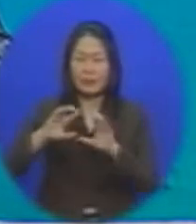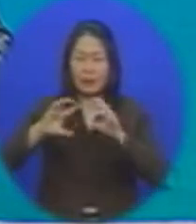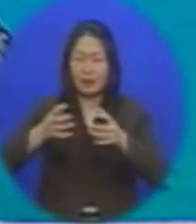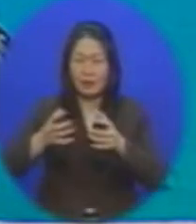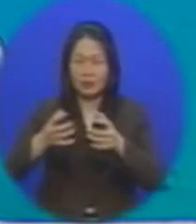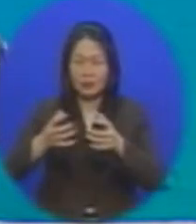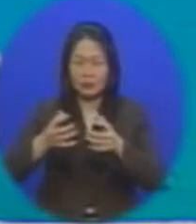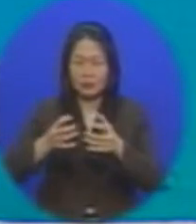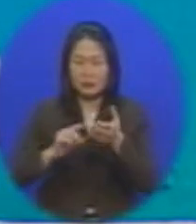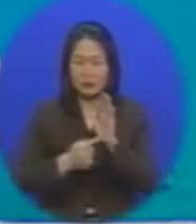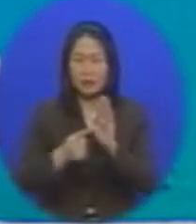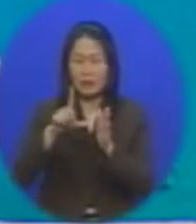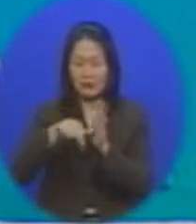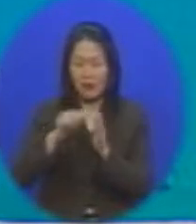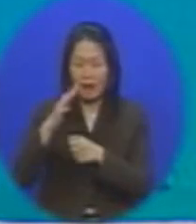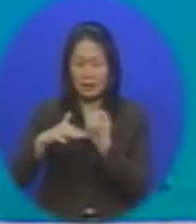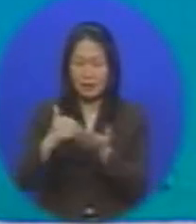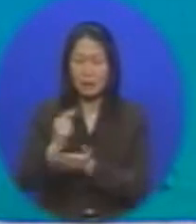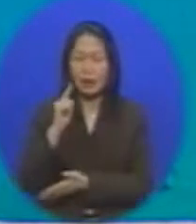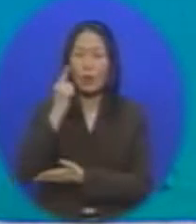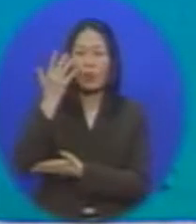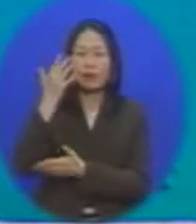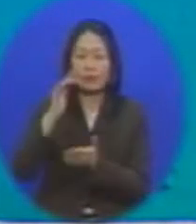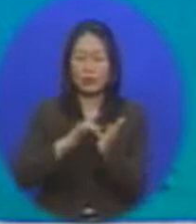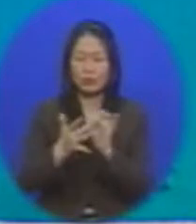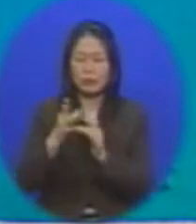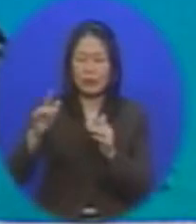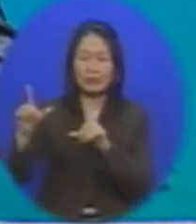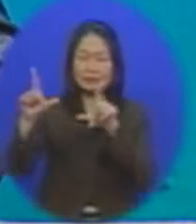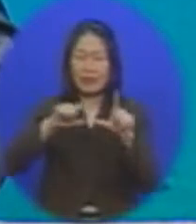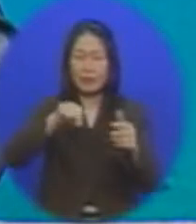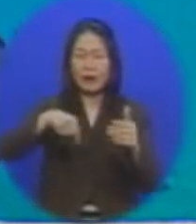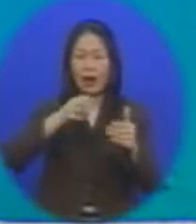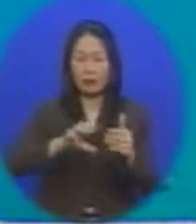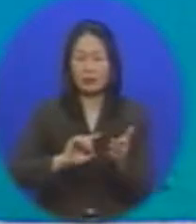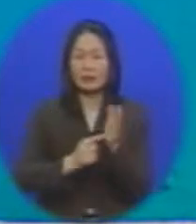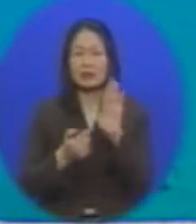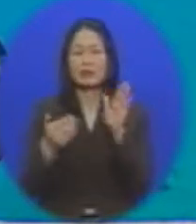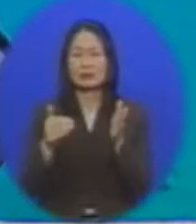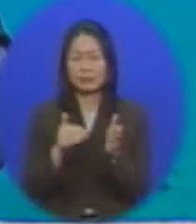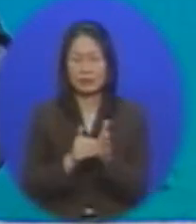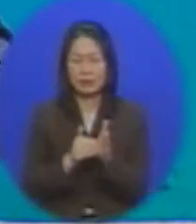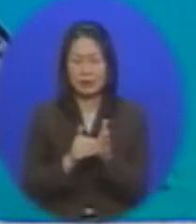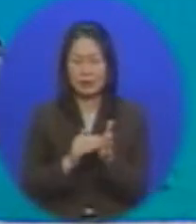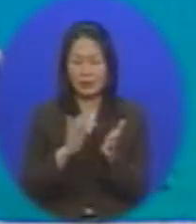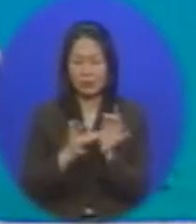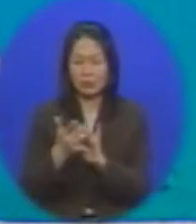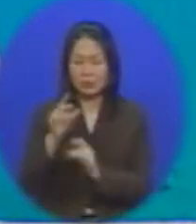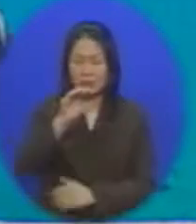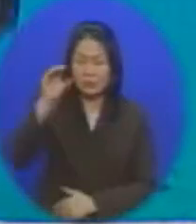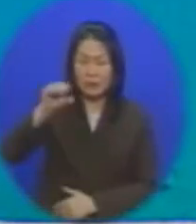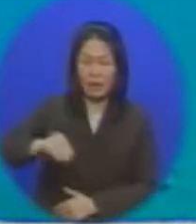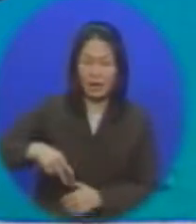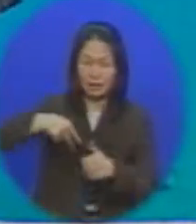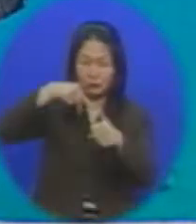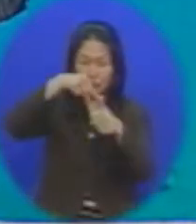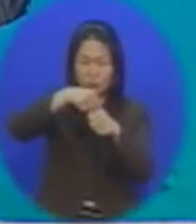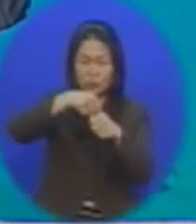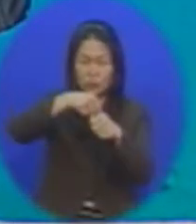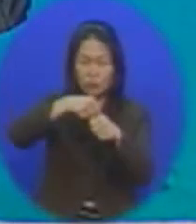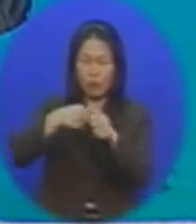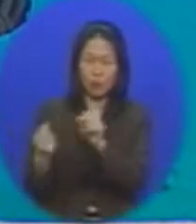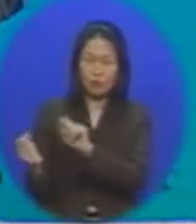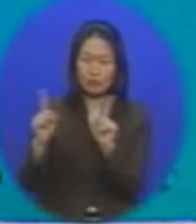하나님의 영광이 드러났습니다 예수님이 십자가에 죽으시고 그리고 부활 승천 하신